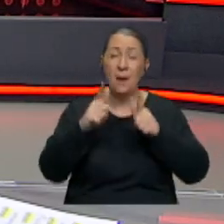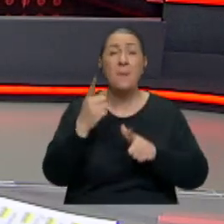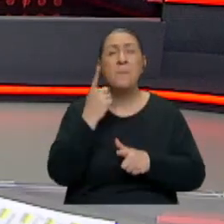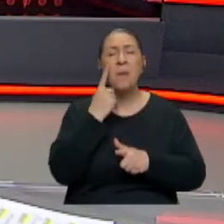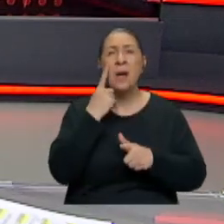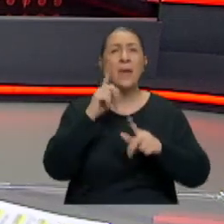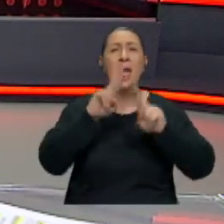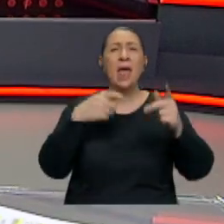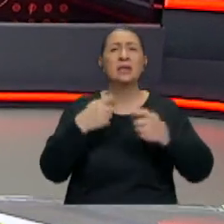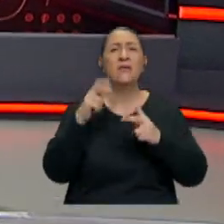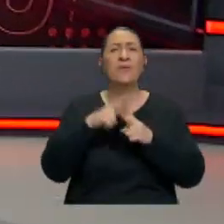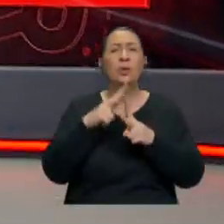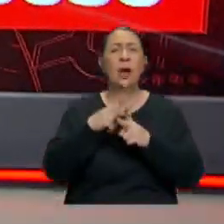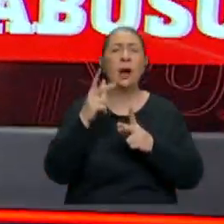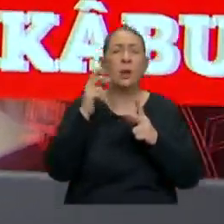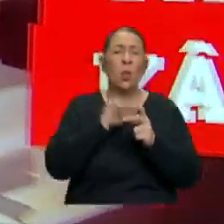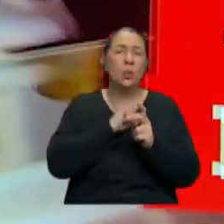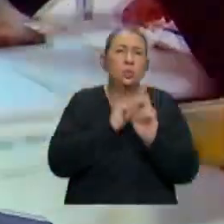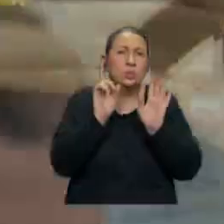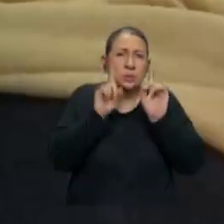Bakalım esnafın fatura kabusuna.